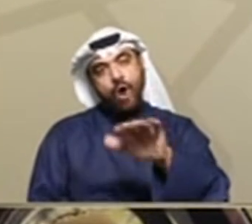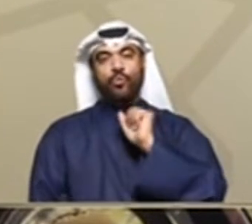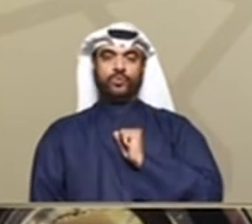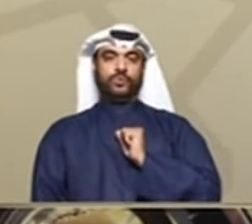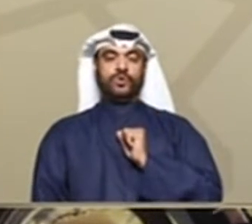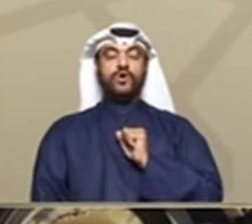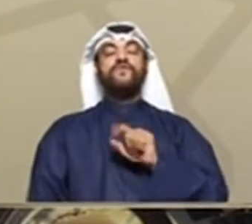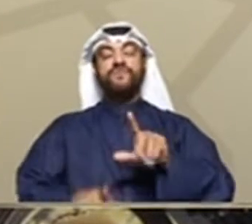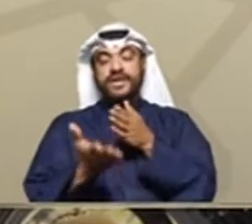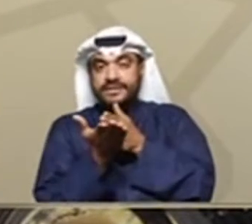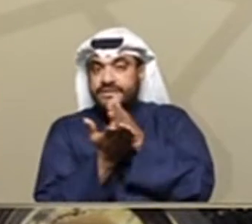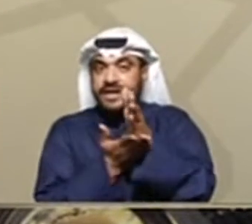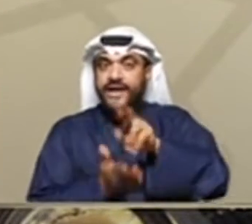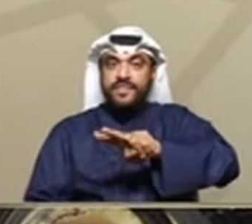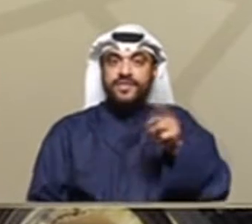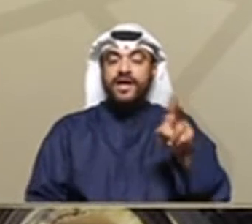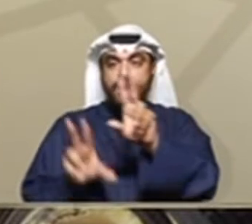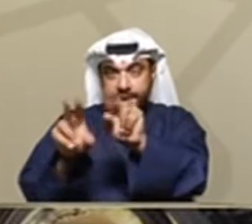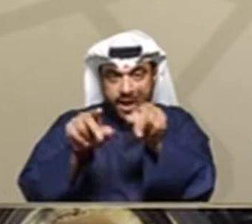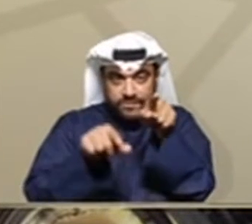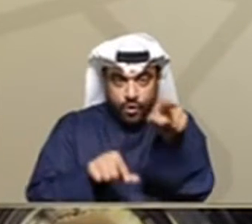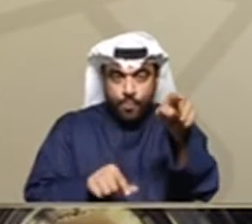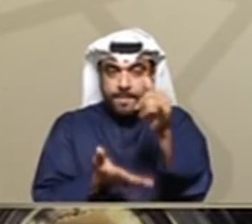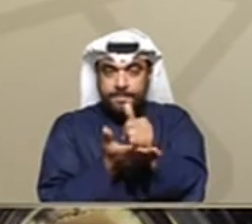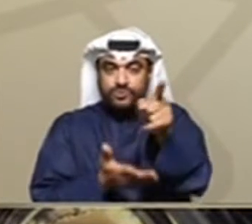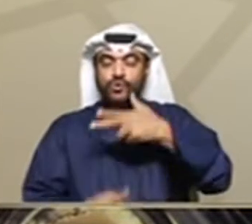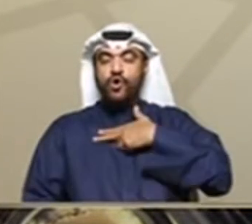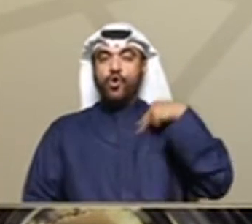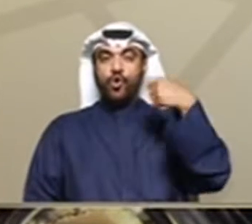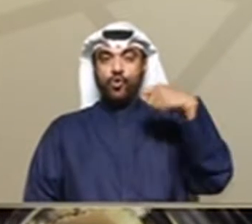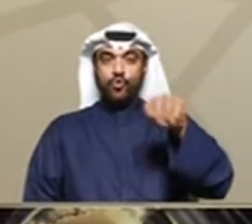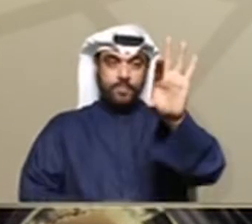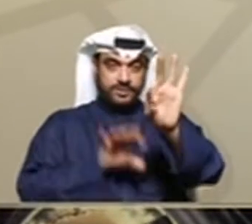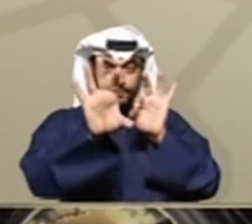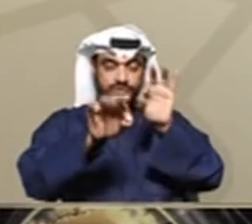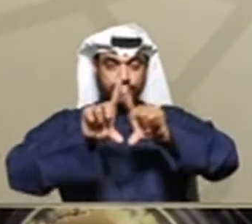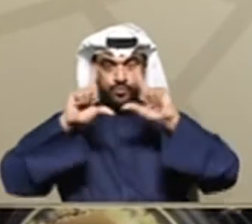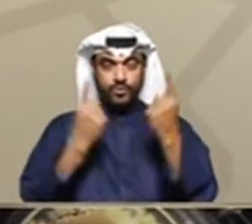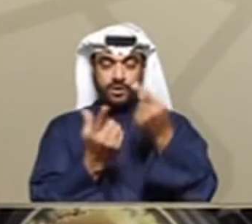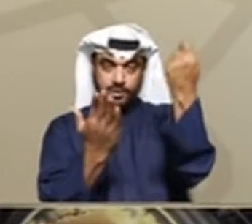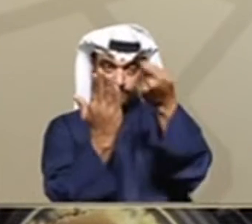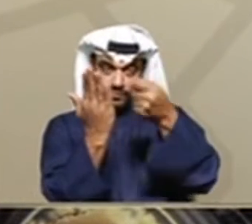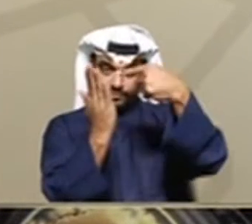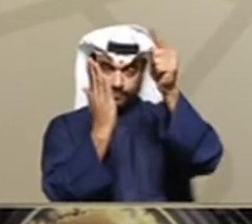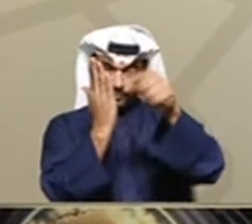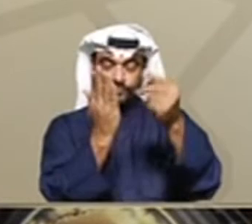آلية أخرى لا، أن نفس الحكومة تشكل لجنة وزارية خاصة فيها وترسل